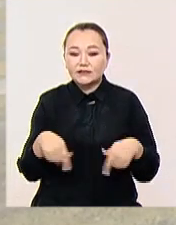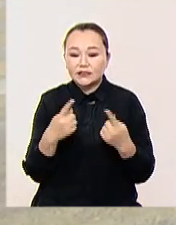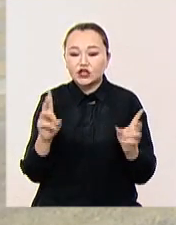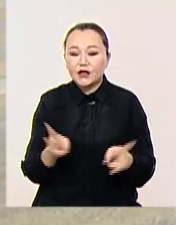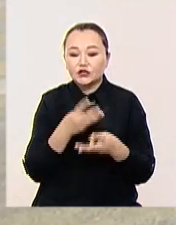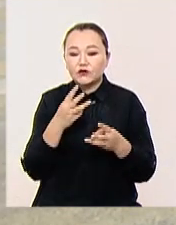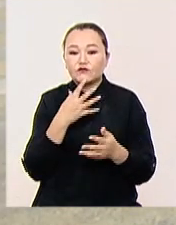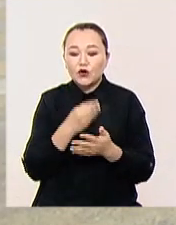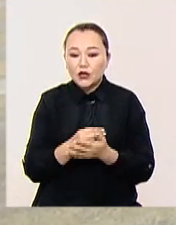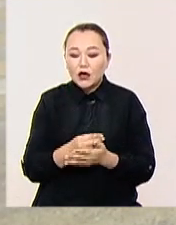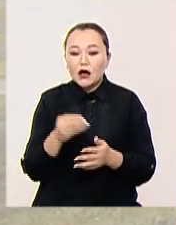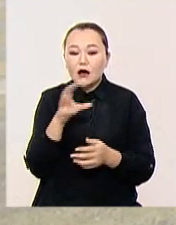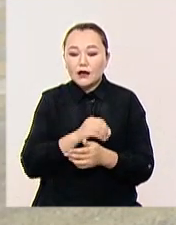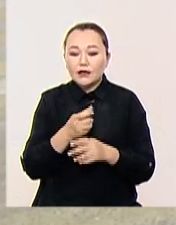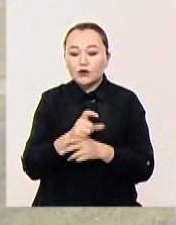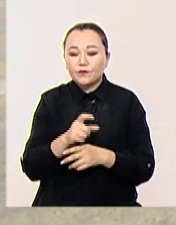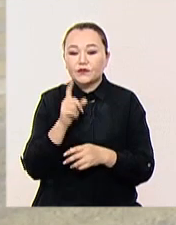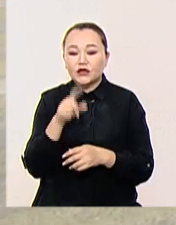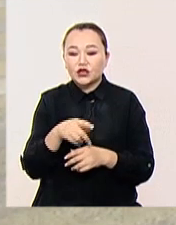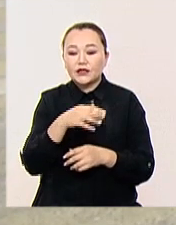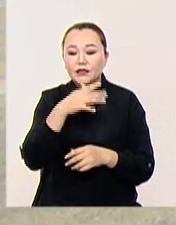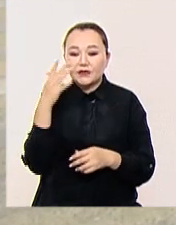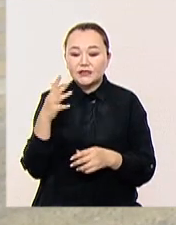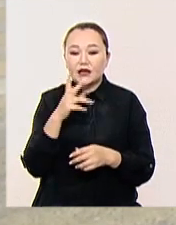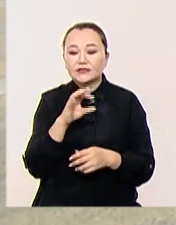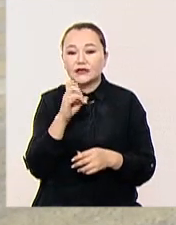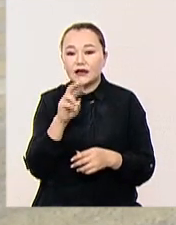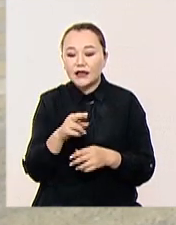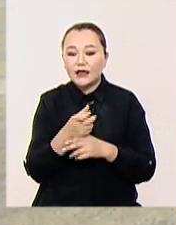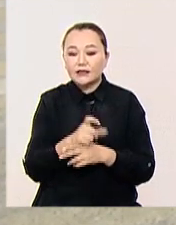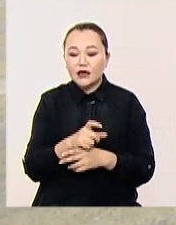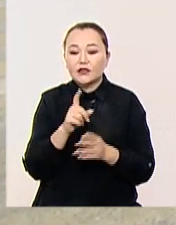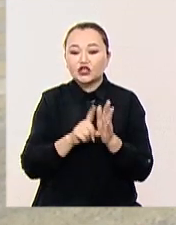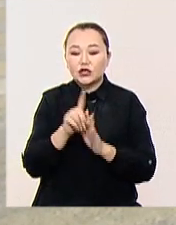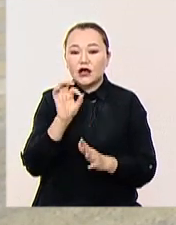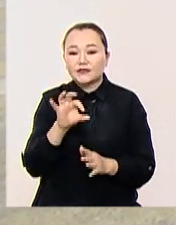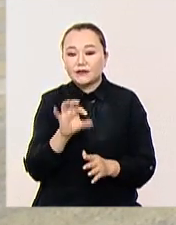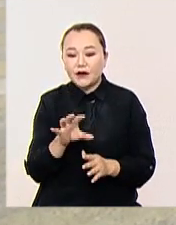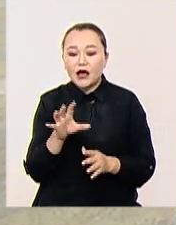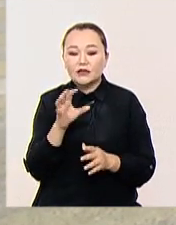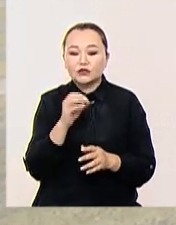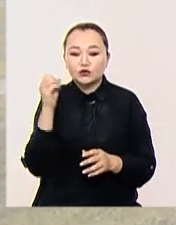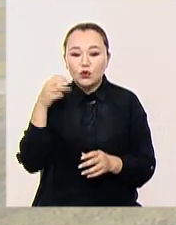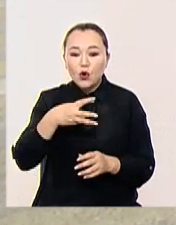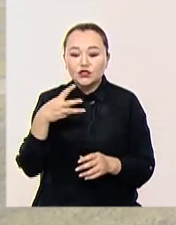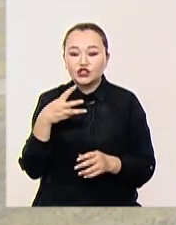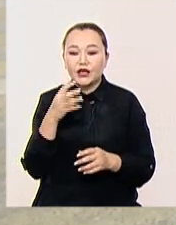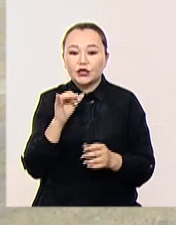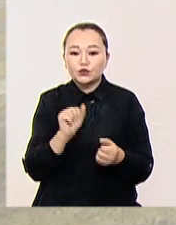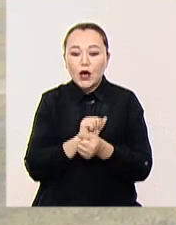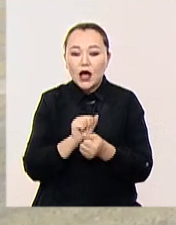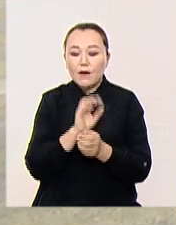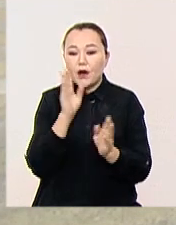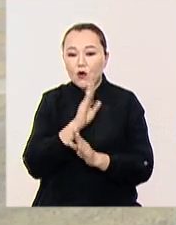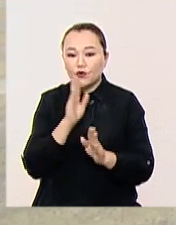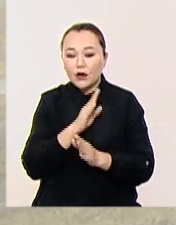сгоревшее имущество. Благоволит им в этом даже небесная канцелярия, несмотря на то, что уже начало октября, стоит солнечная и сухая